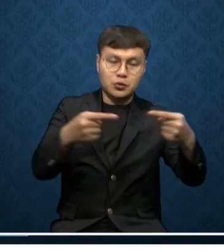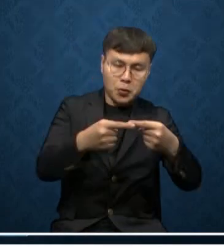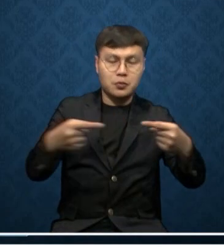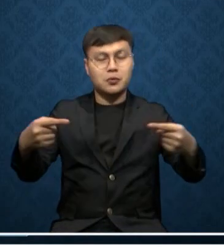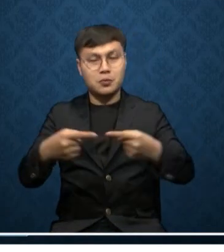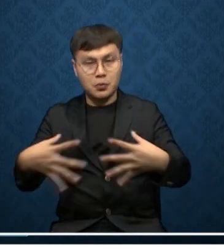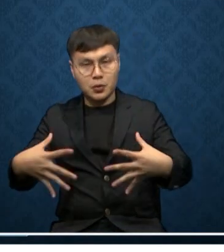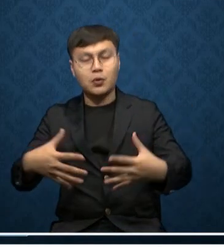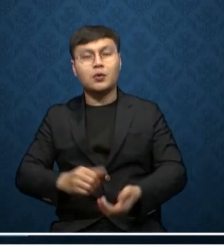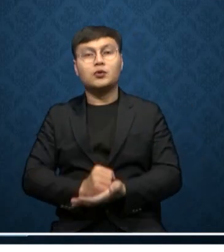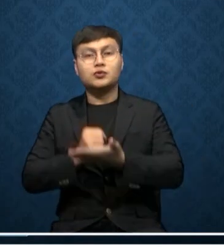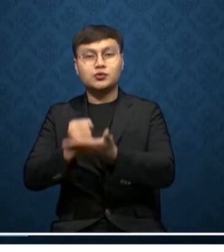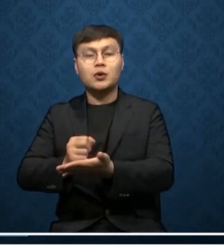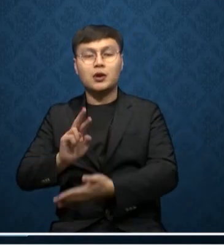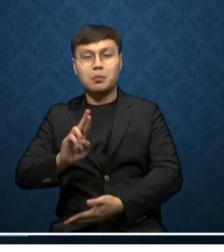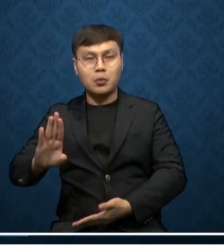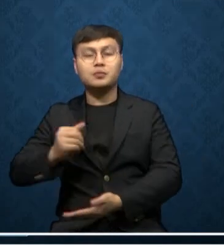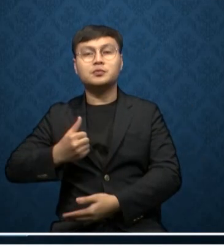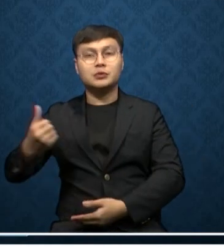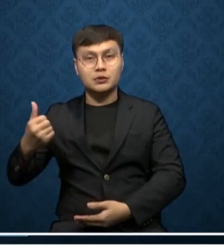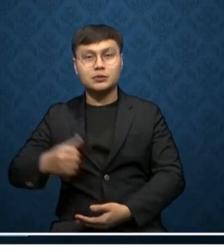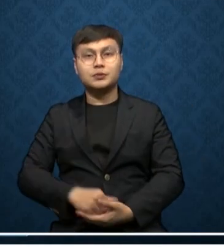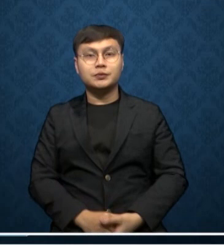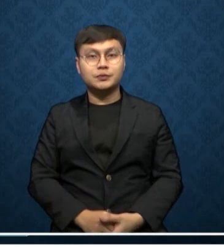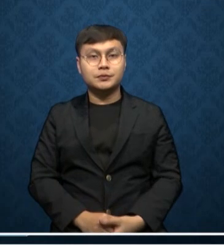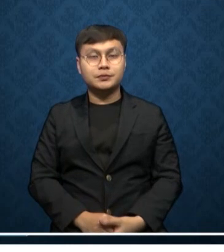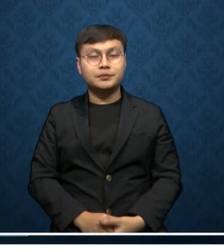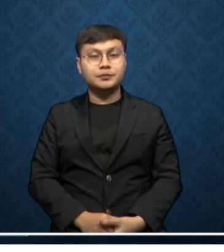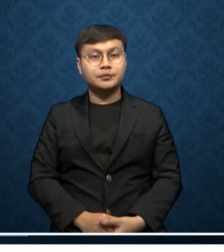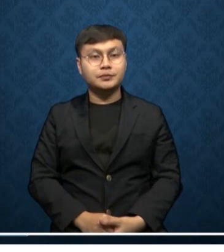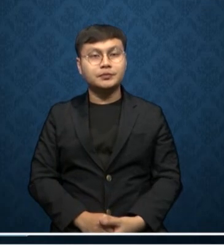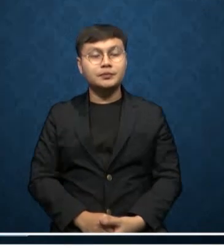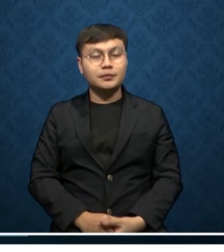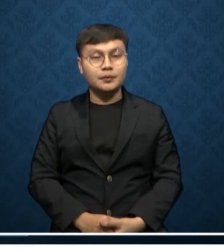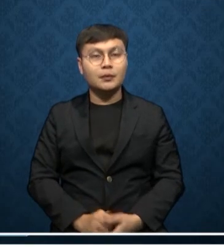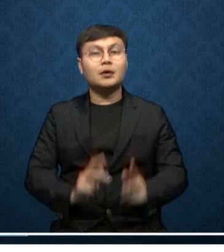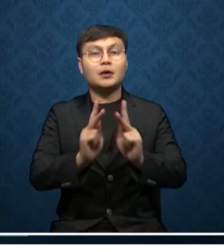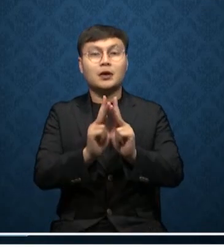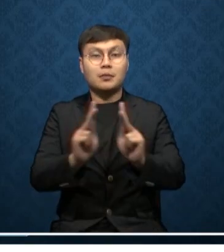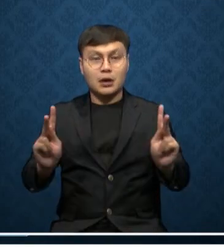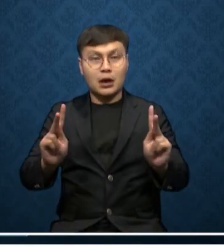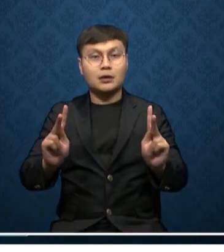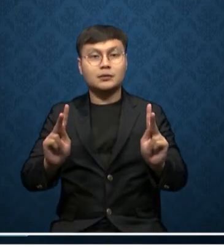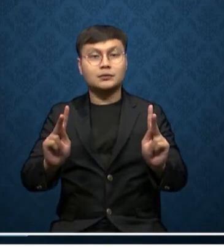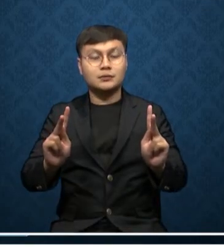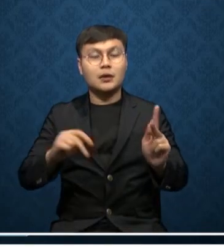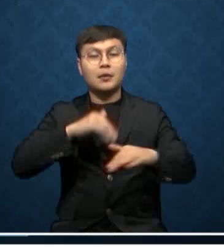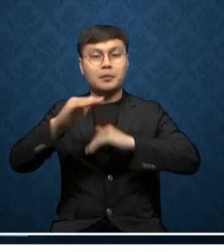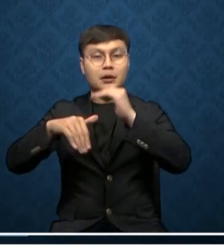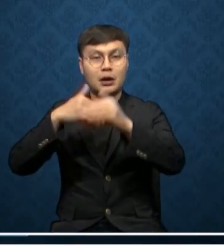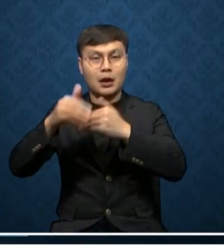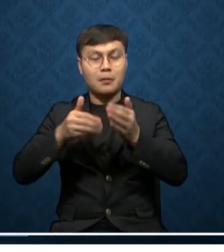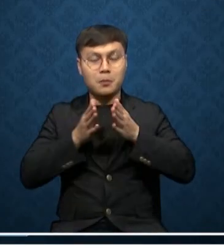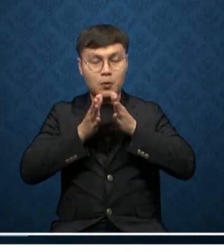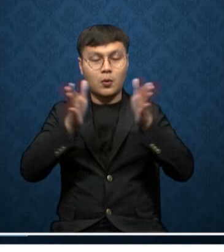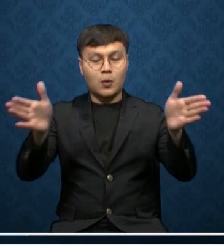จะปรับเปลี่ยนมาสู่ระบบการเกษตรอื่นๆประเด็นที่คณะเอ่อกรรมาธิการเราได้ติดตามคือการพัฒนาในยภาพรวมของ